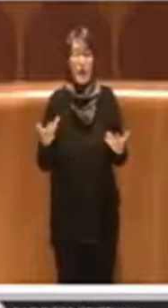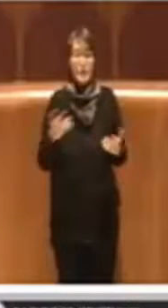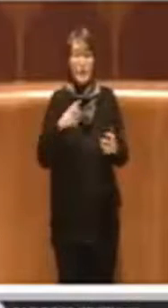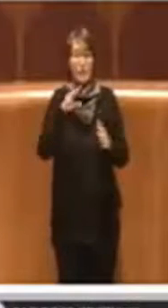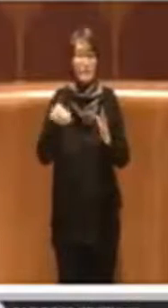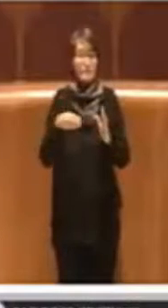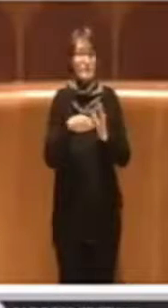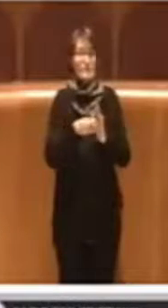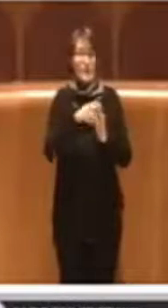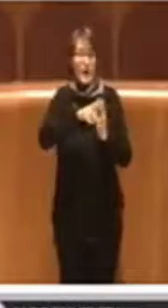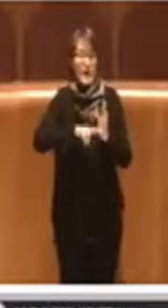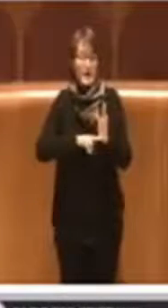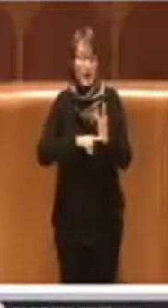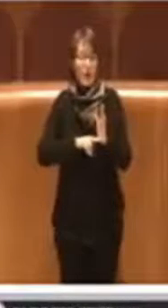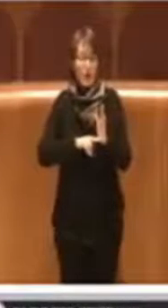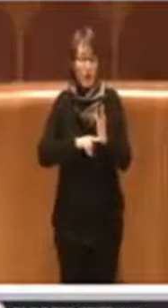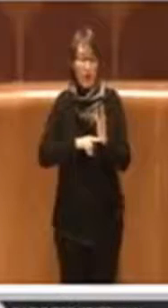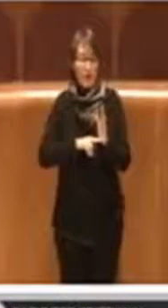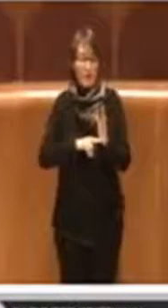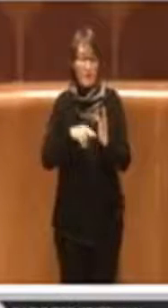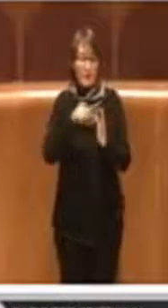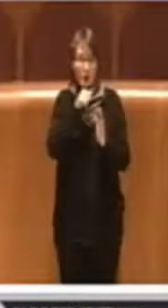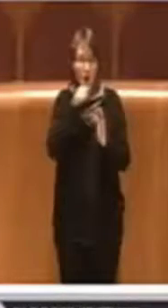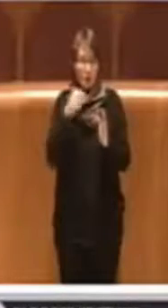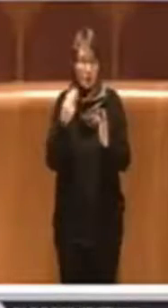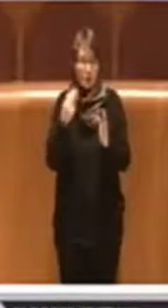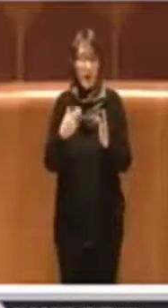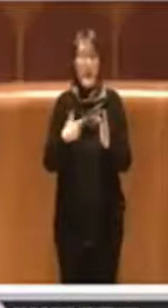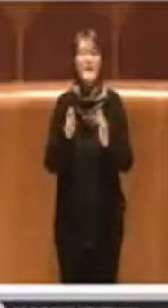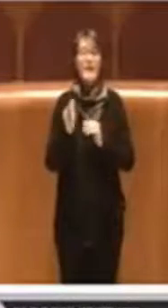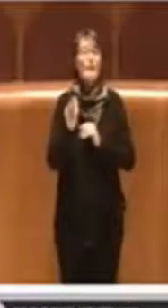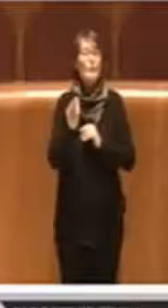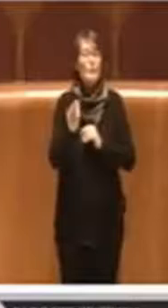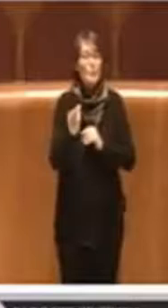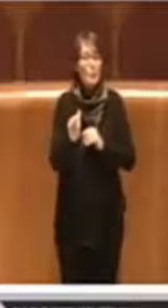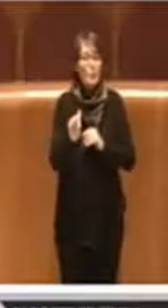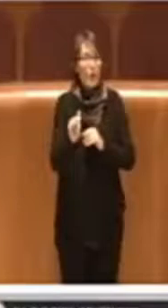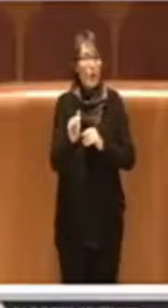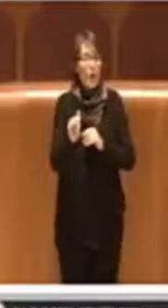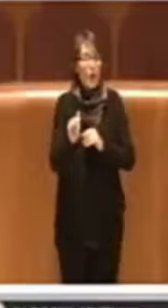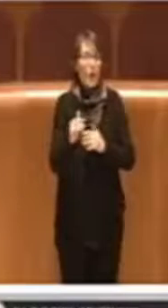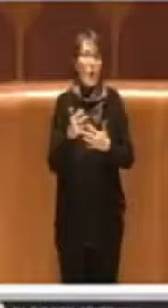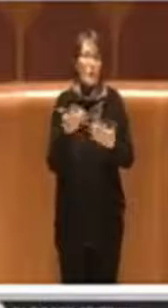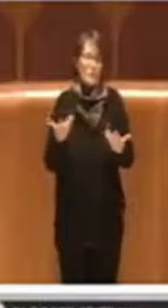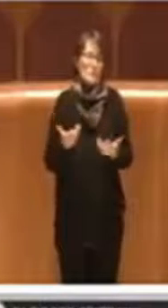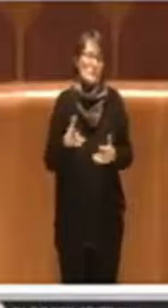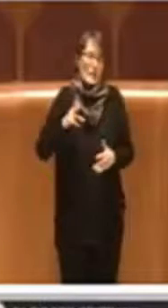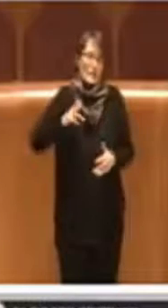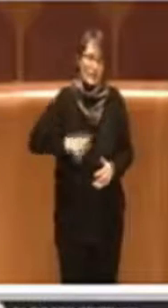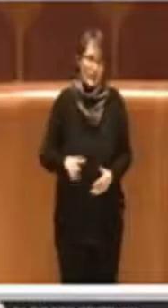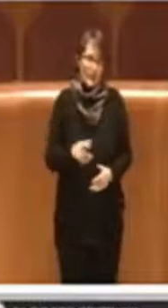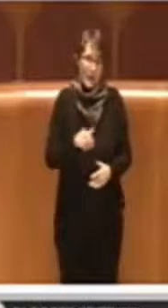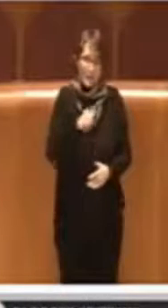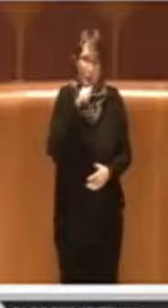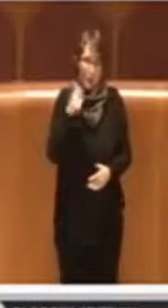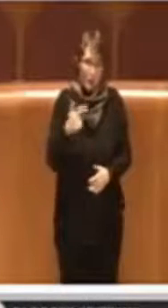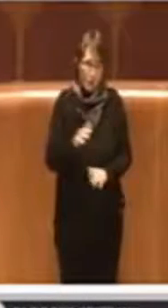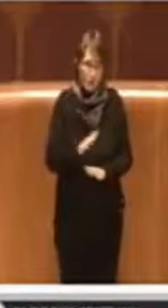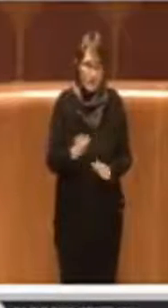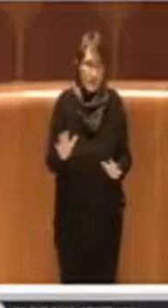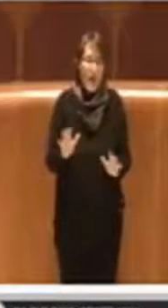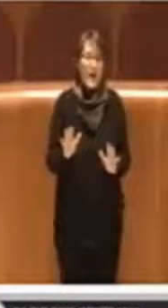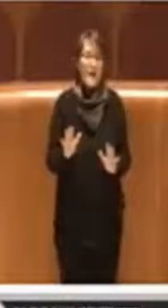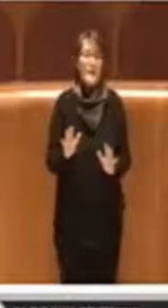regolamento, faremo in modo che nel futuro, sempre ovviamente facendo i dovuti scongiuri, dovesse